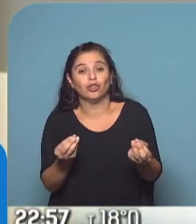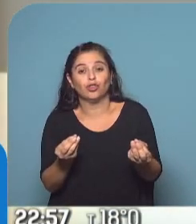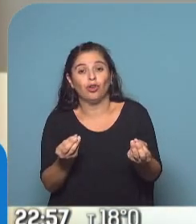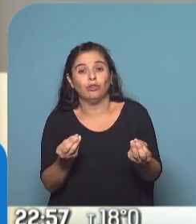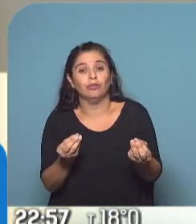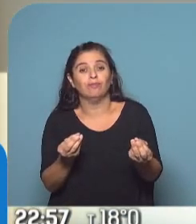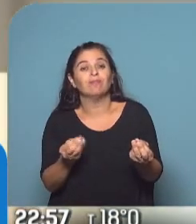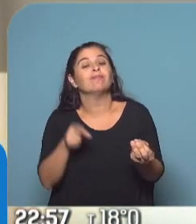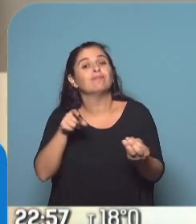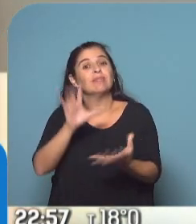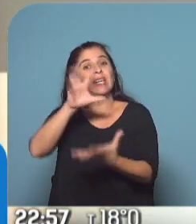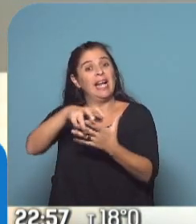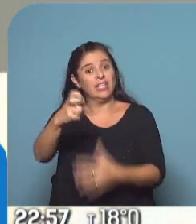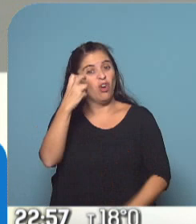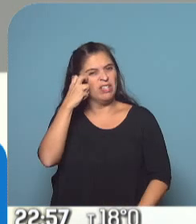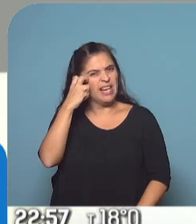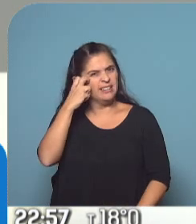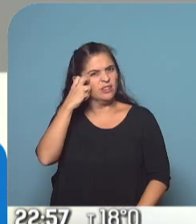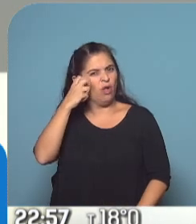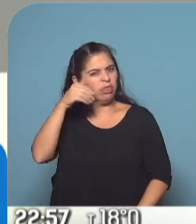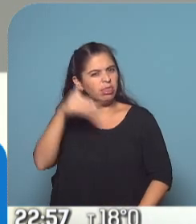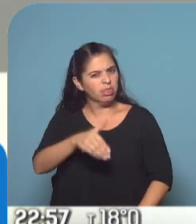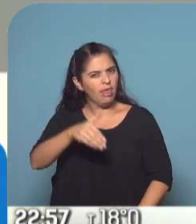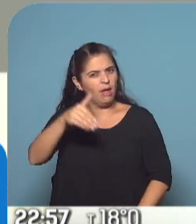затягує офіційне оголошення результатів.